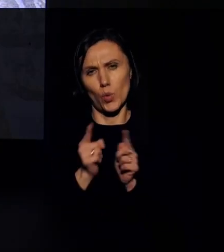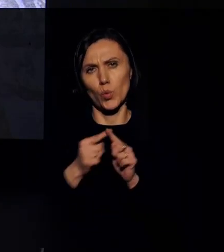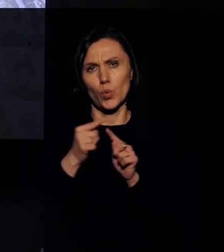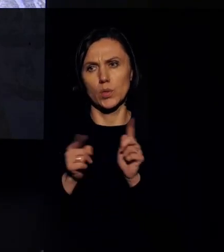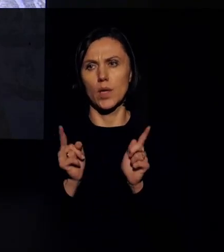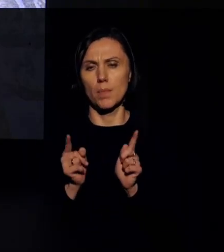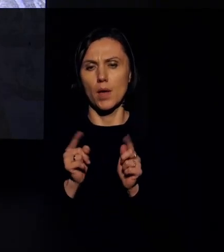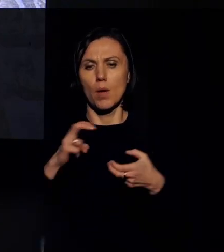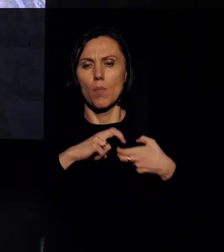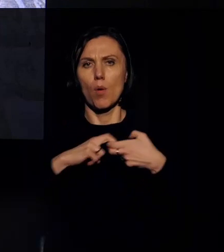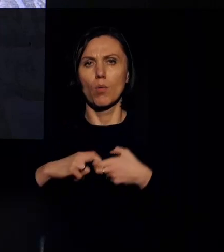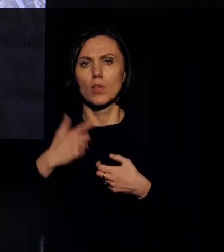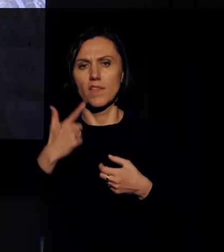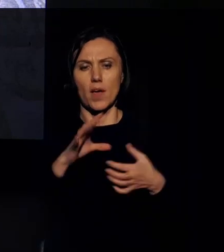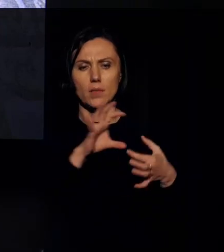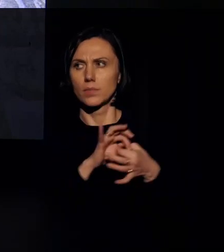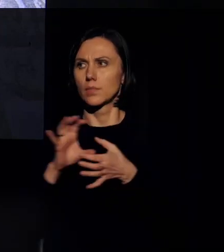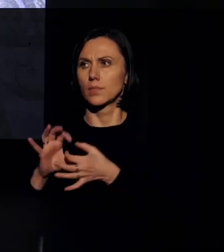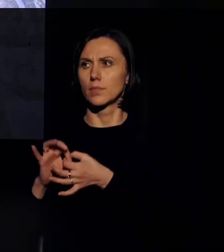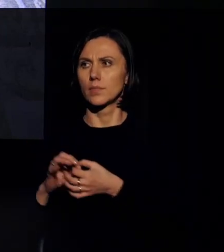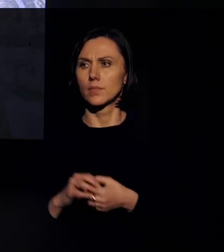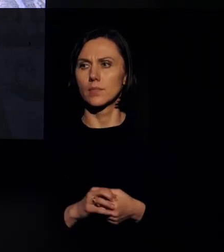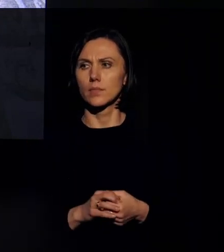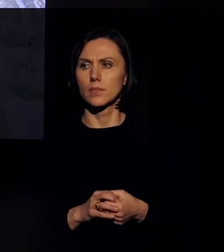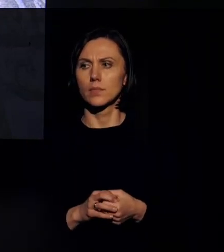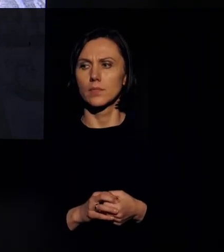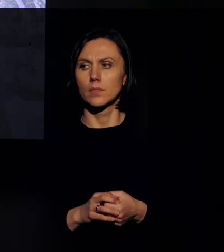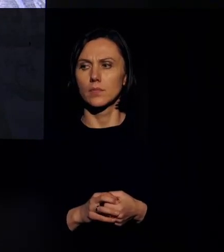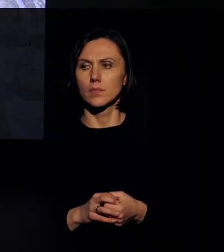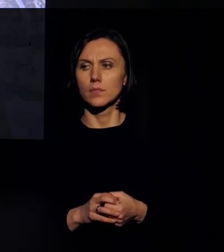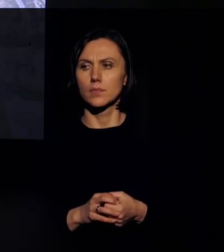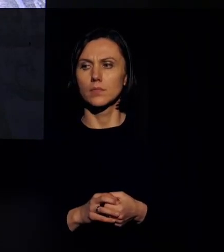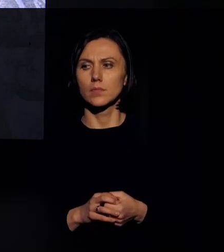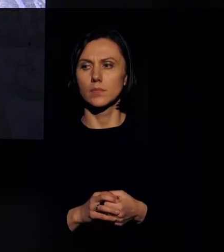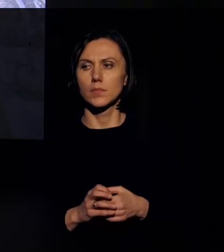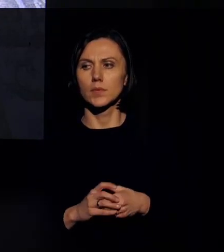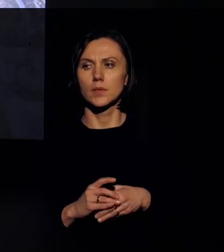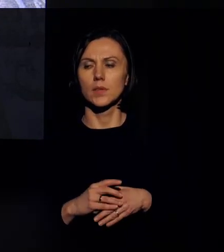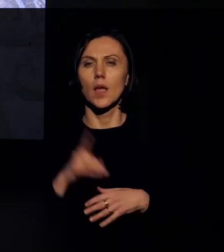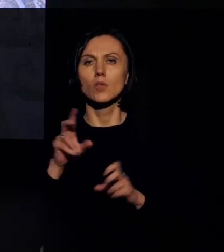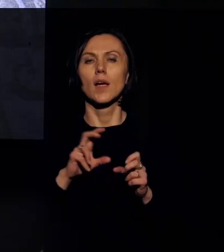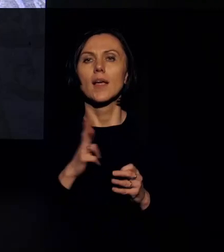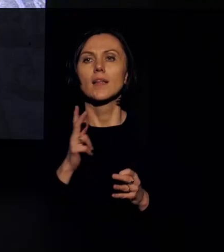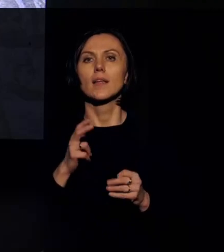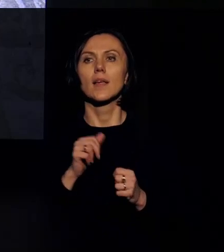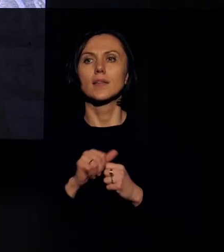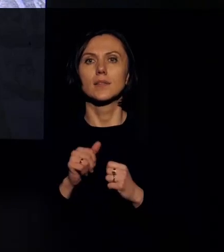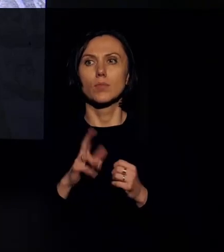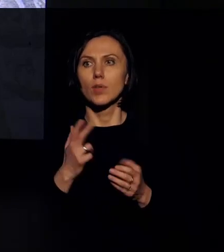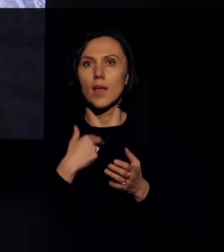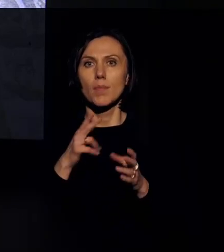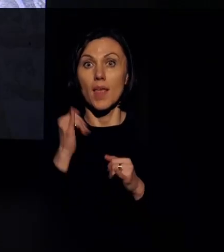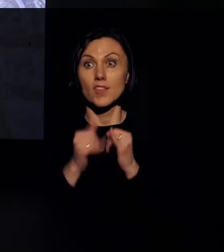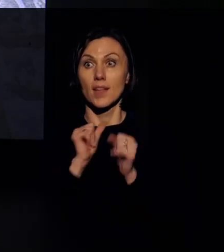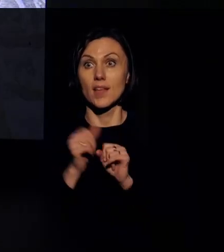taśma, połączona dwoma karabinkami. Jej się używa na przykład wtedy, kiedy zdarzy nam się trafić na kolejkę